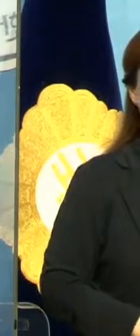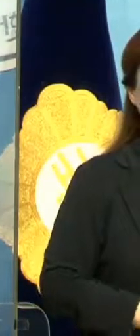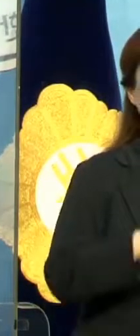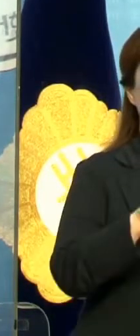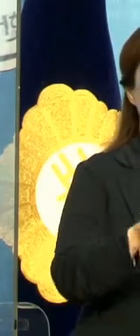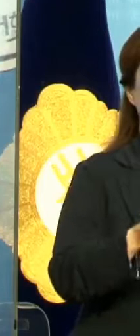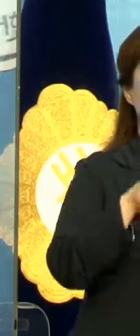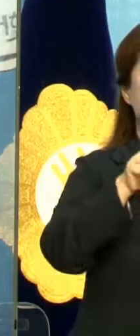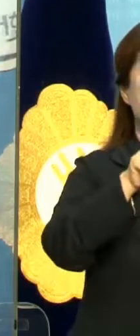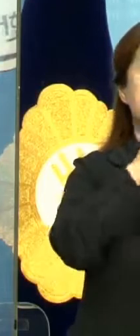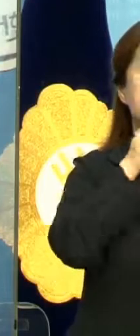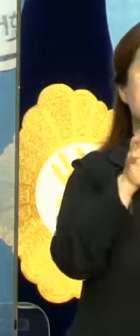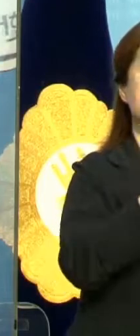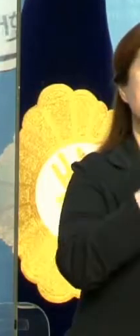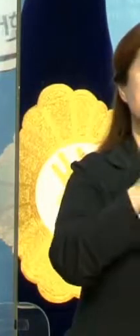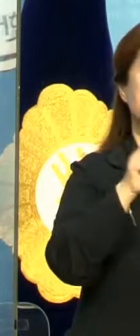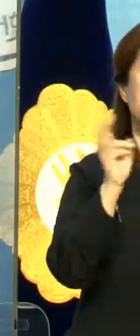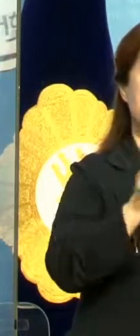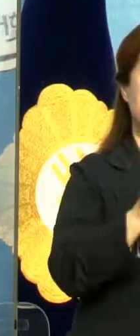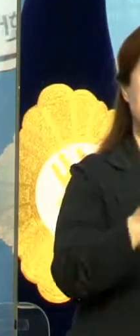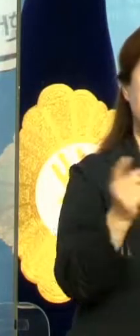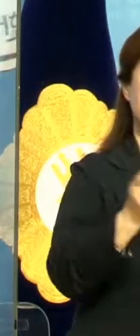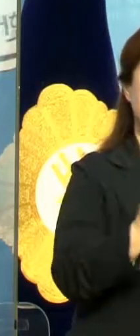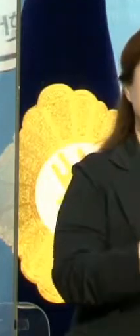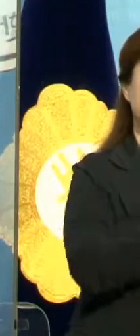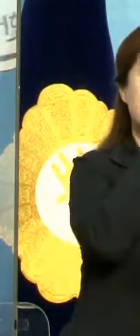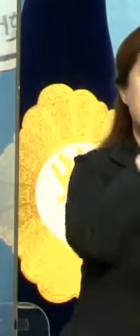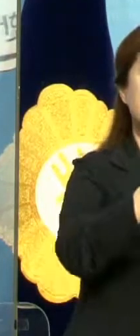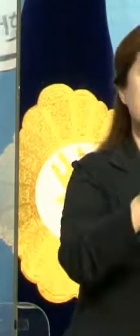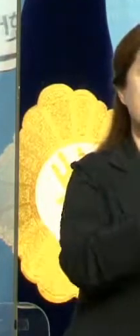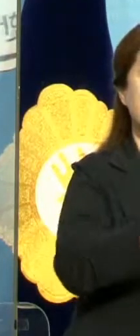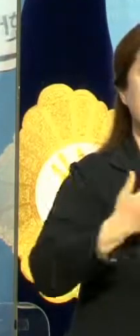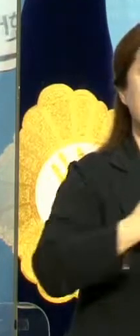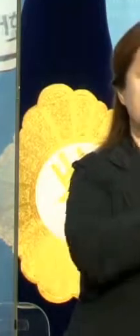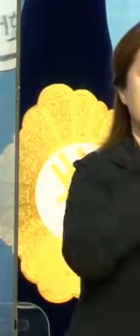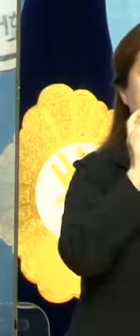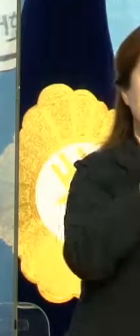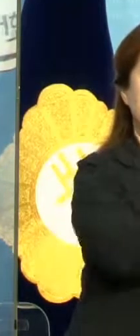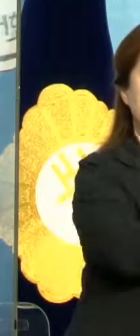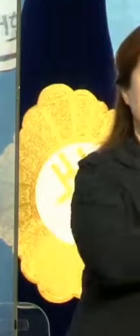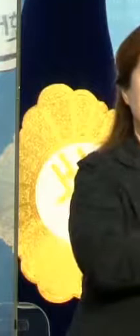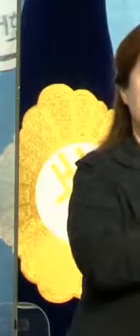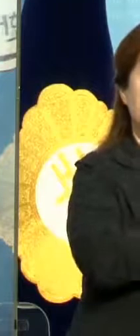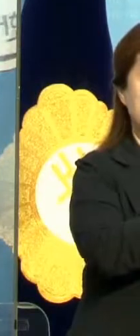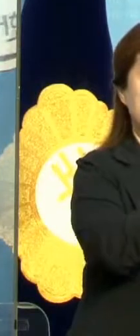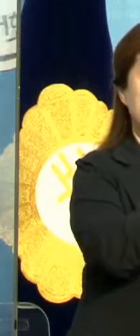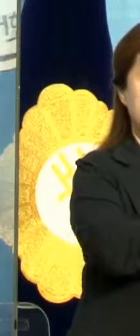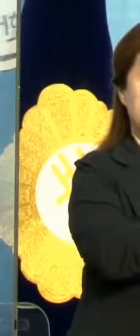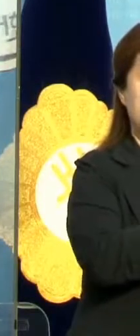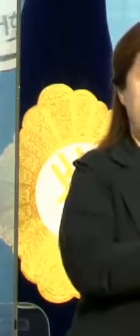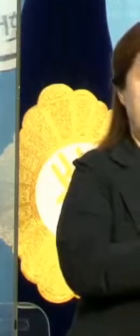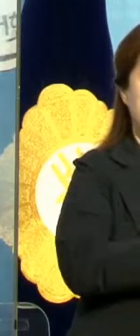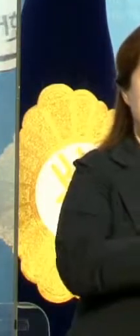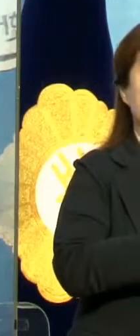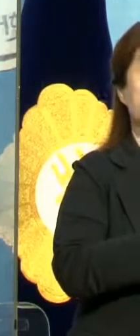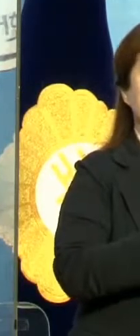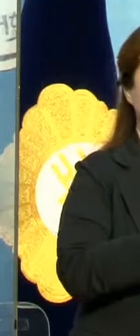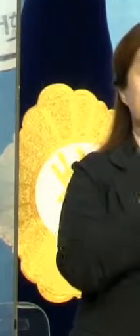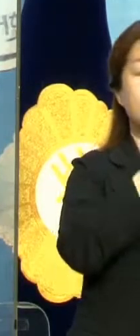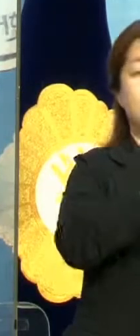이번 논란의 핵심은 박덕흠 흔히 사실상 건설업체 주식을 보유하고 있는 것과 다름 없는